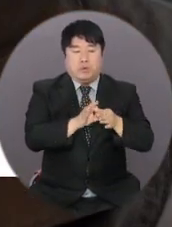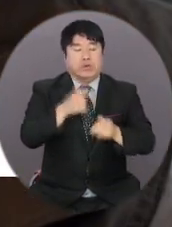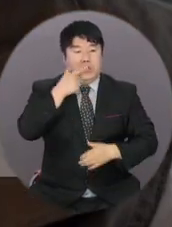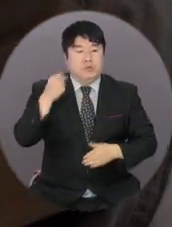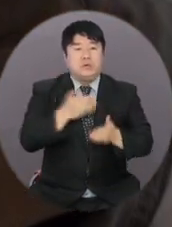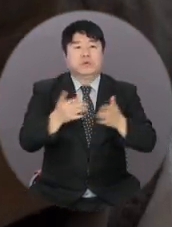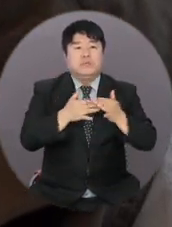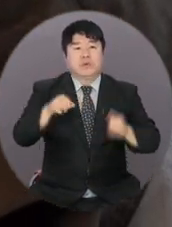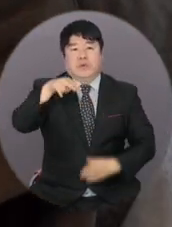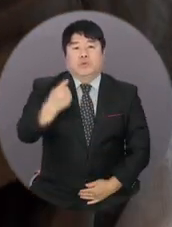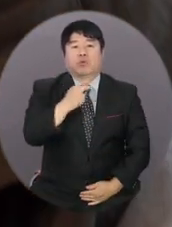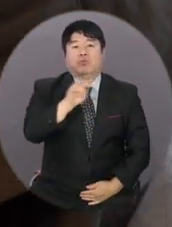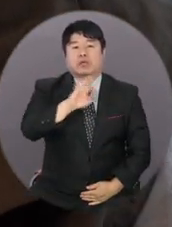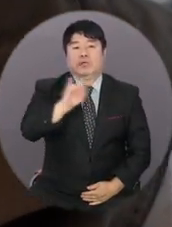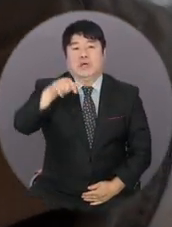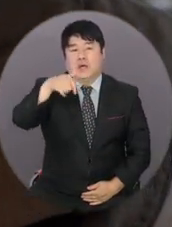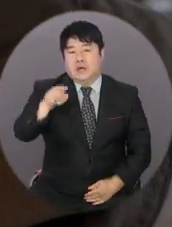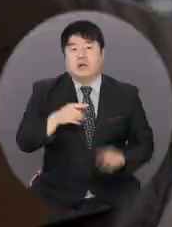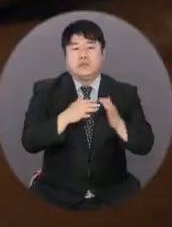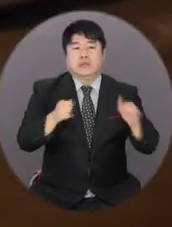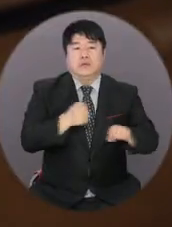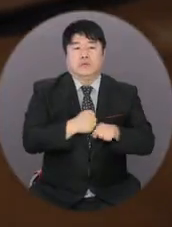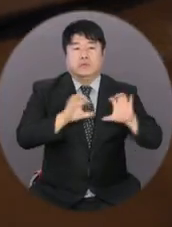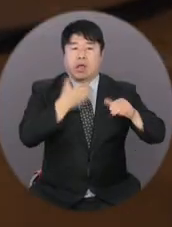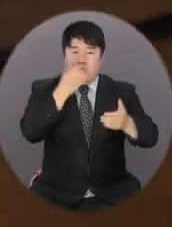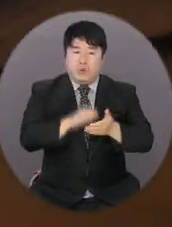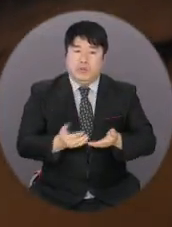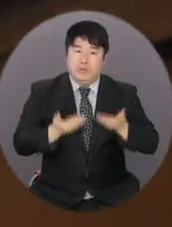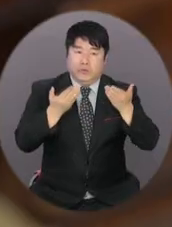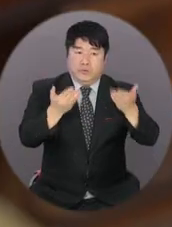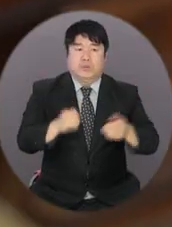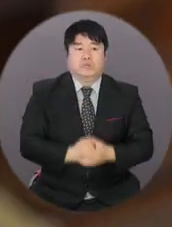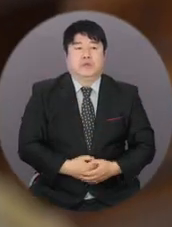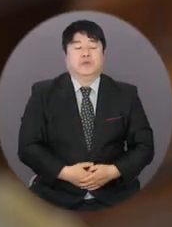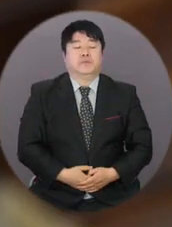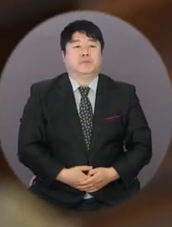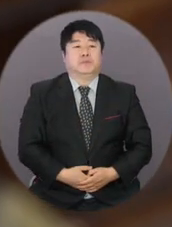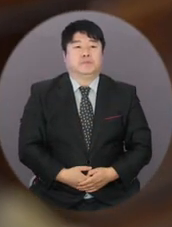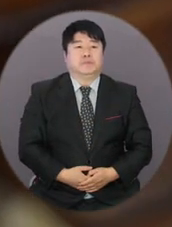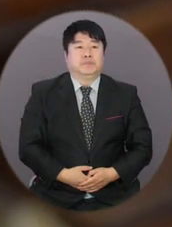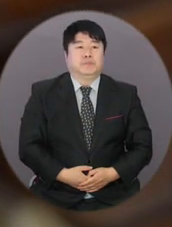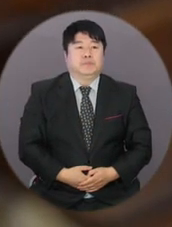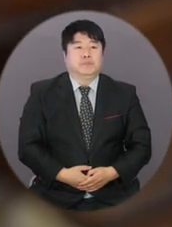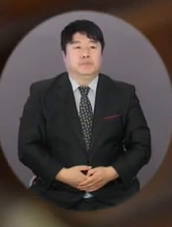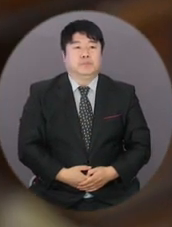화가 도미야마 다에코 씨에게는 국민포장이 수여되었습니다. MBC 뉴스 김철원입니다.